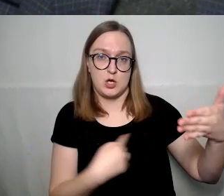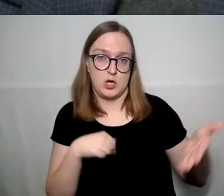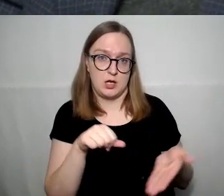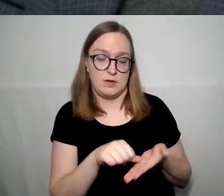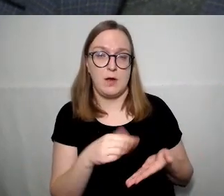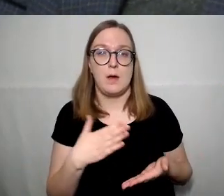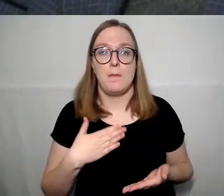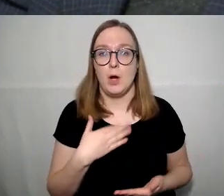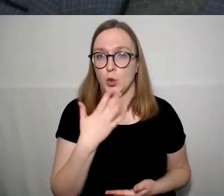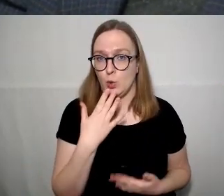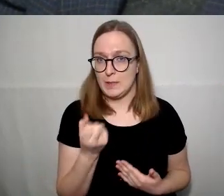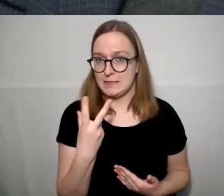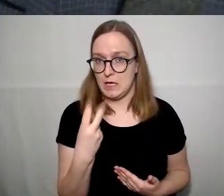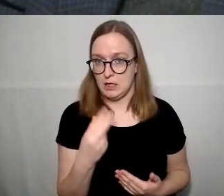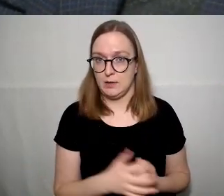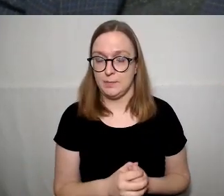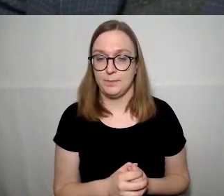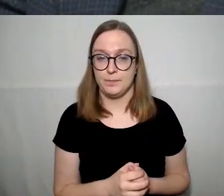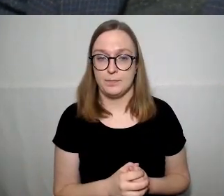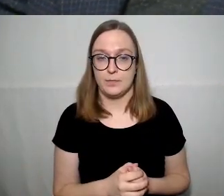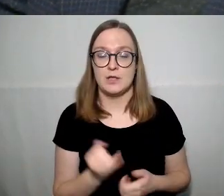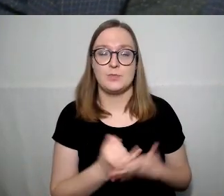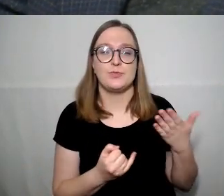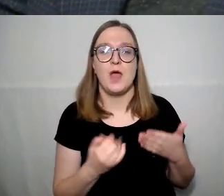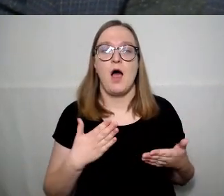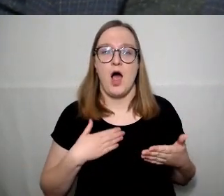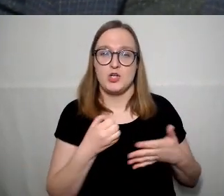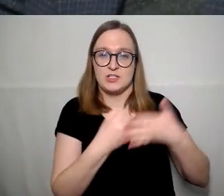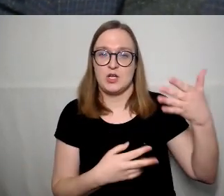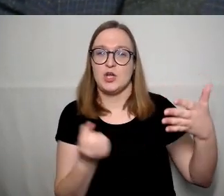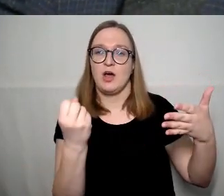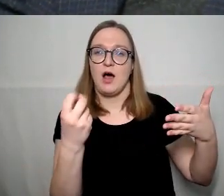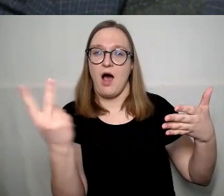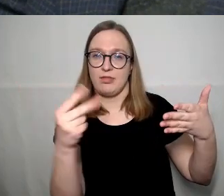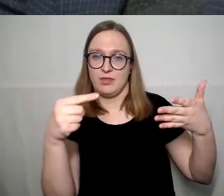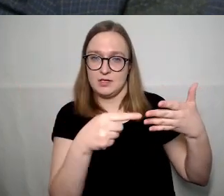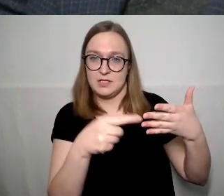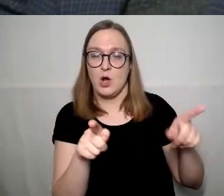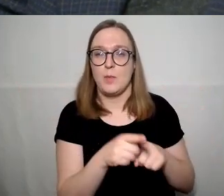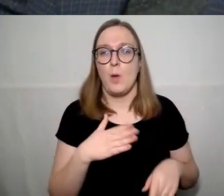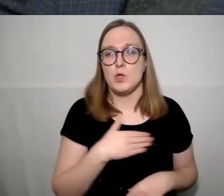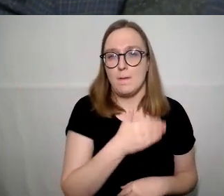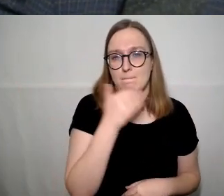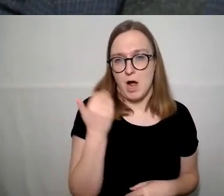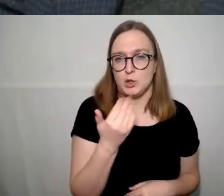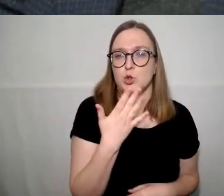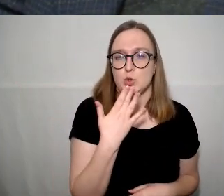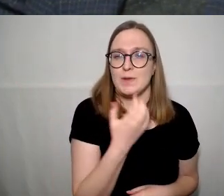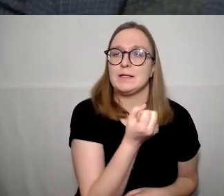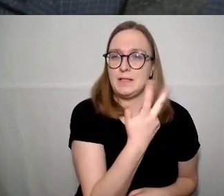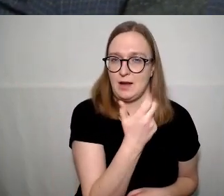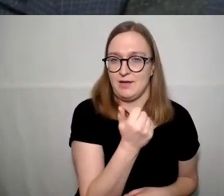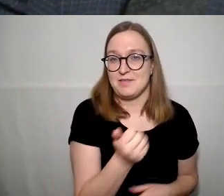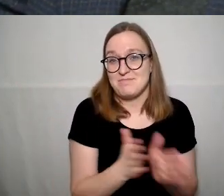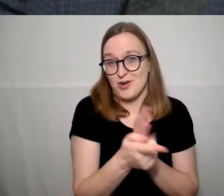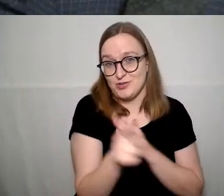nėra 13, aš sąraše esu numeris 2, kviečiu už mane balsuoti, taip pat balsuoti už Laisvės partijos sąrašą nėra 13. Sąraše